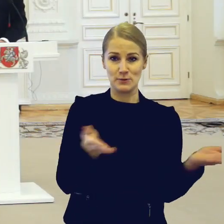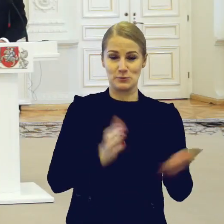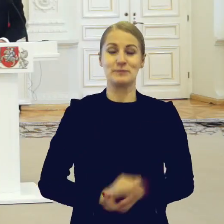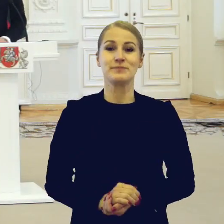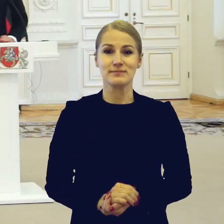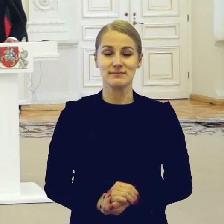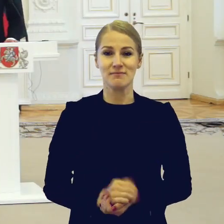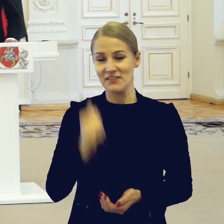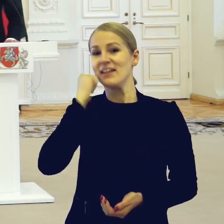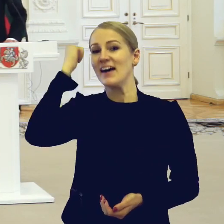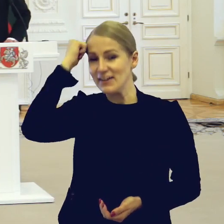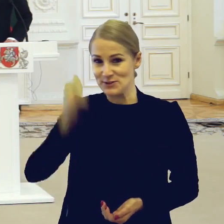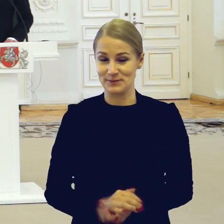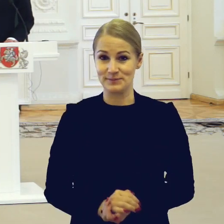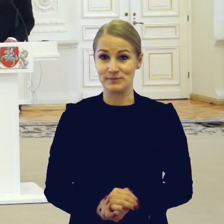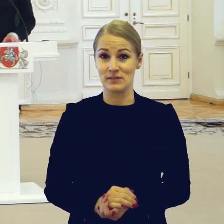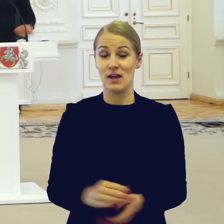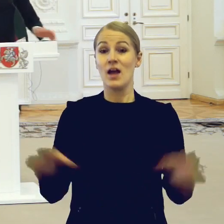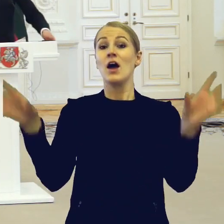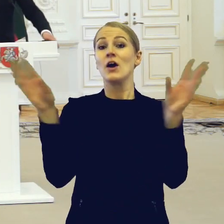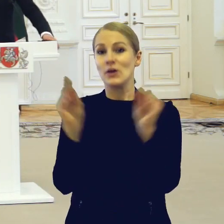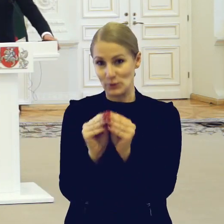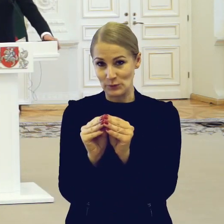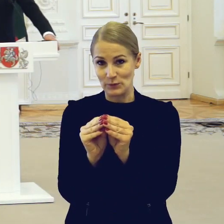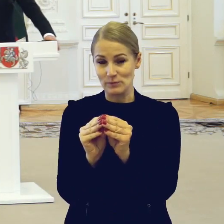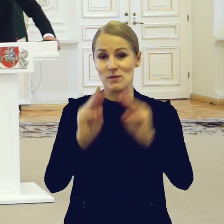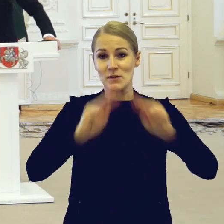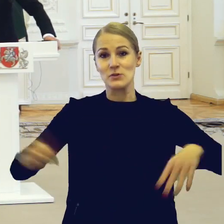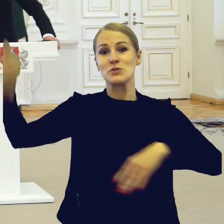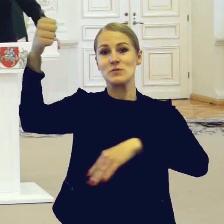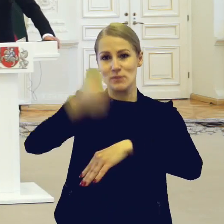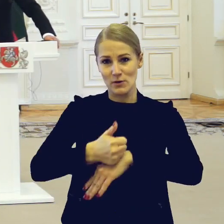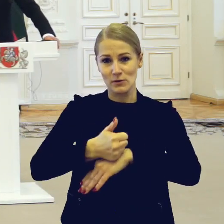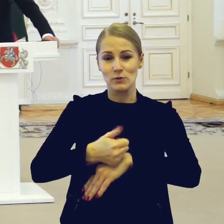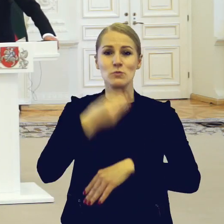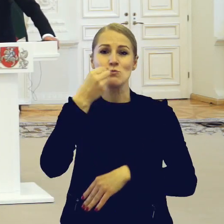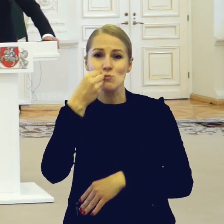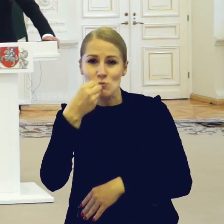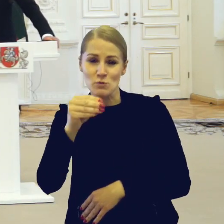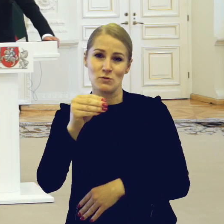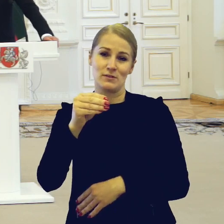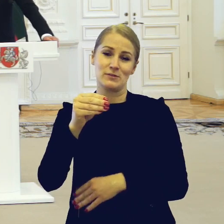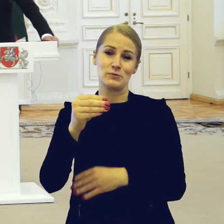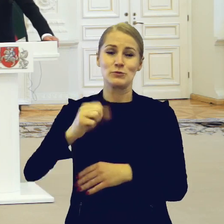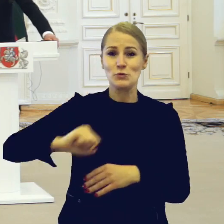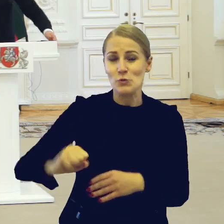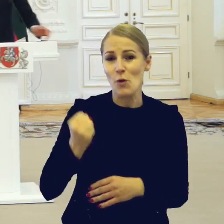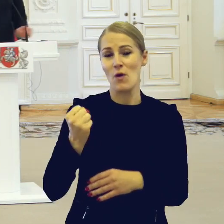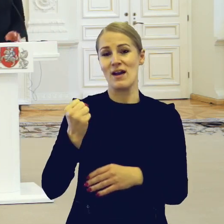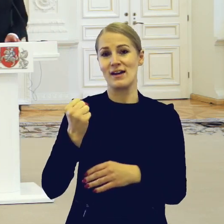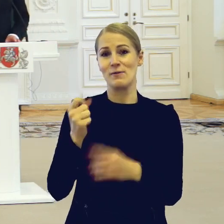Ačiū. Su Niderlandų premjeru, geru kolega Europos vadovų taryboje, Marku